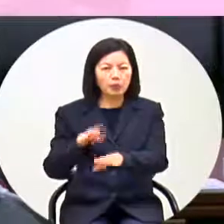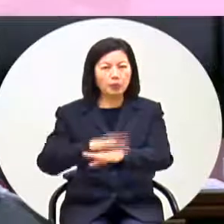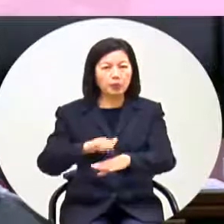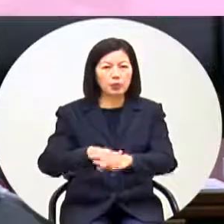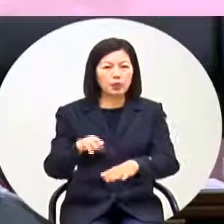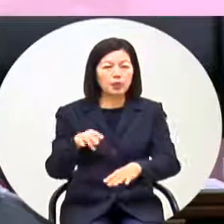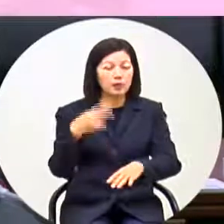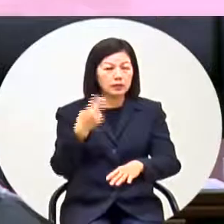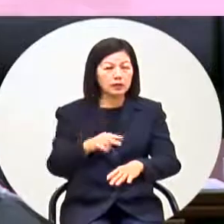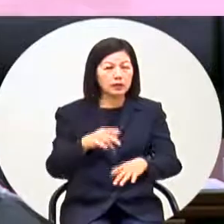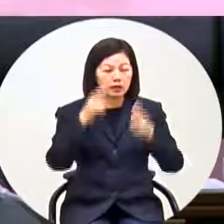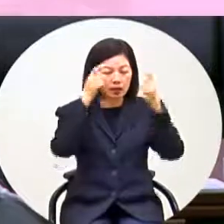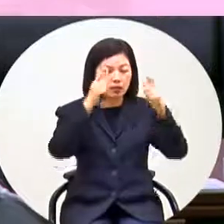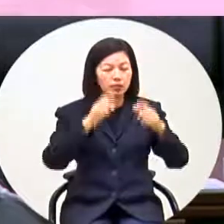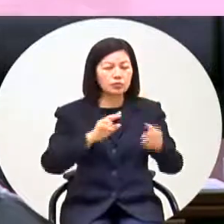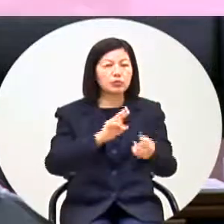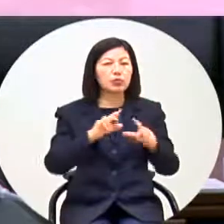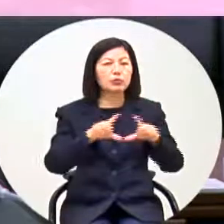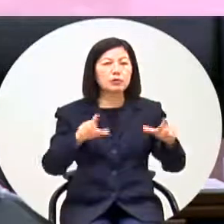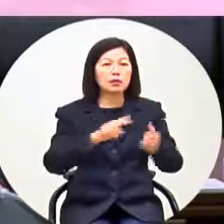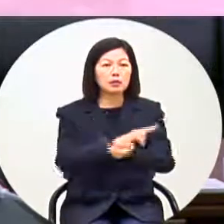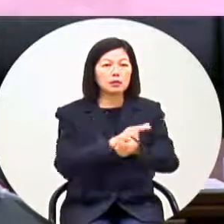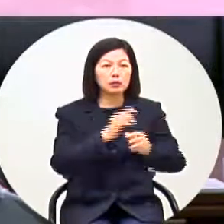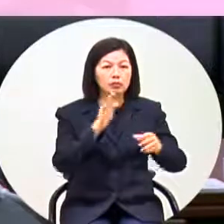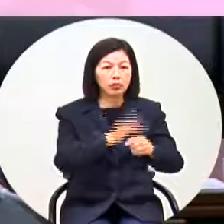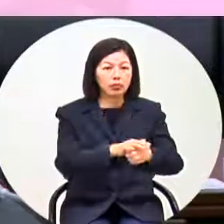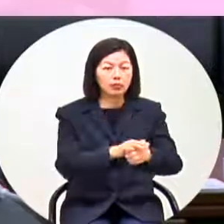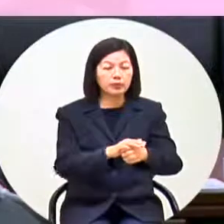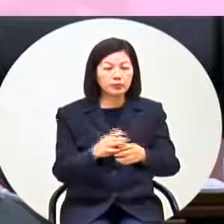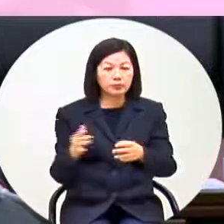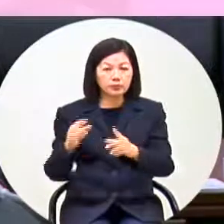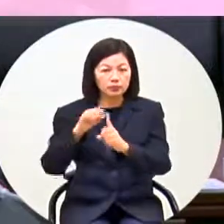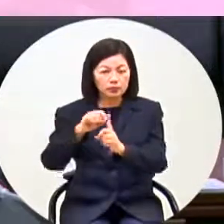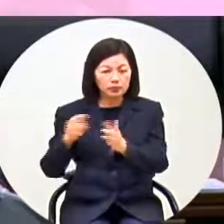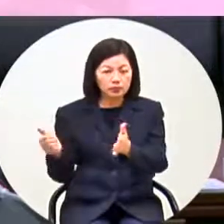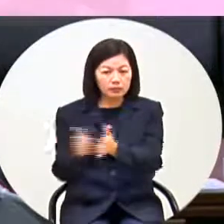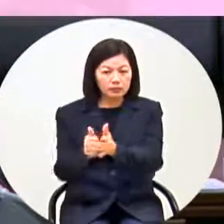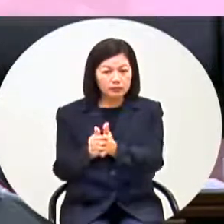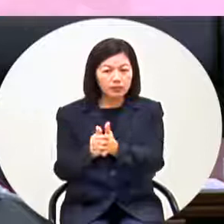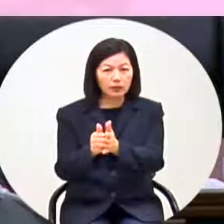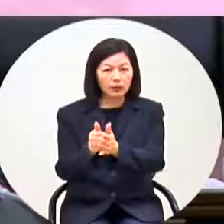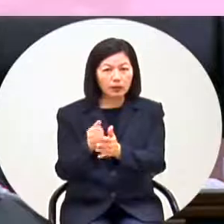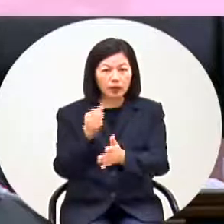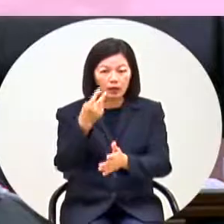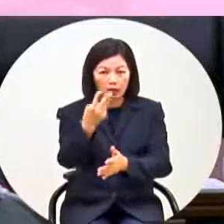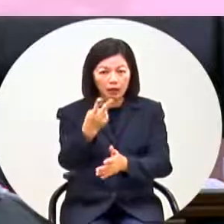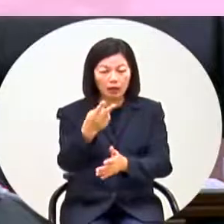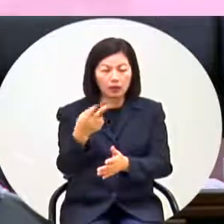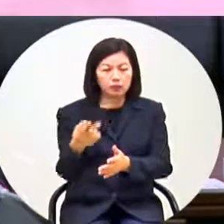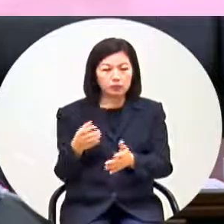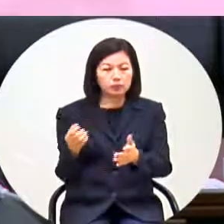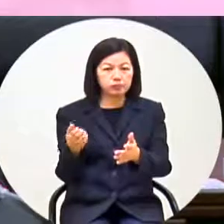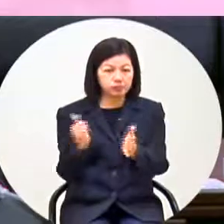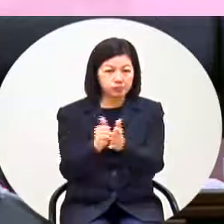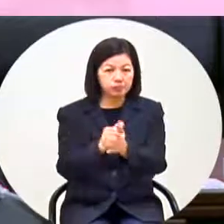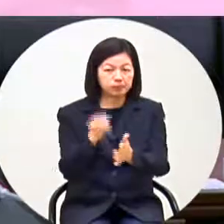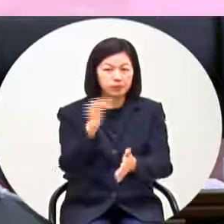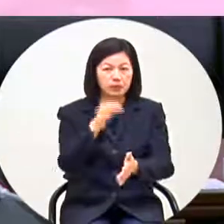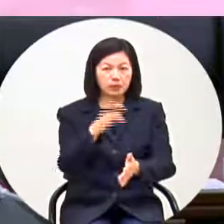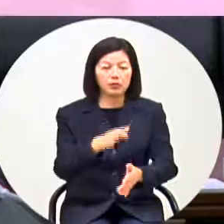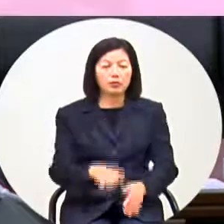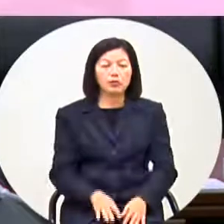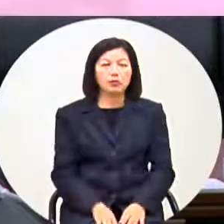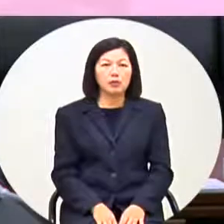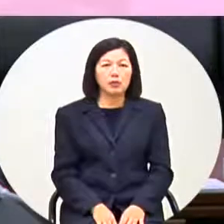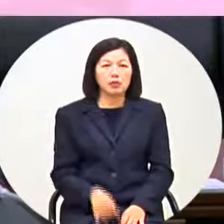费搭车啊，好，哦，咱的大拿伯公车二也是免费的搭乘啊，所以本身是讲底下提出说建